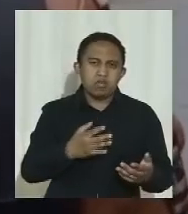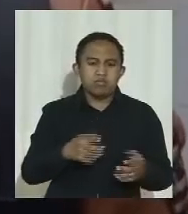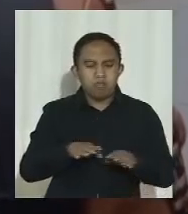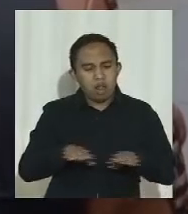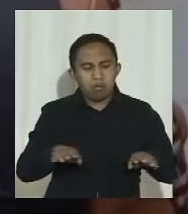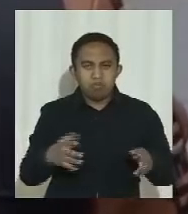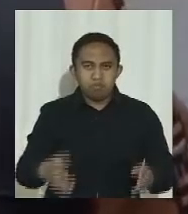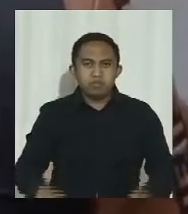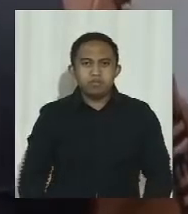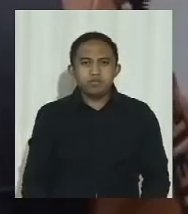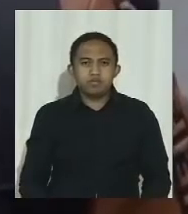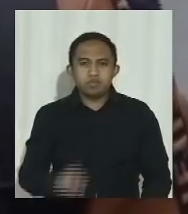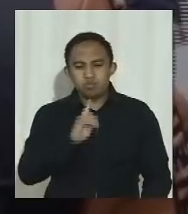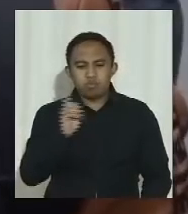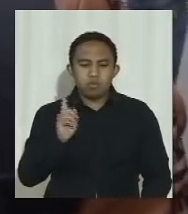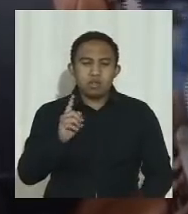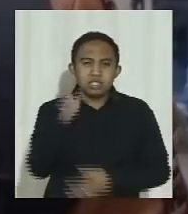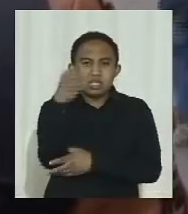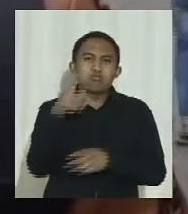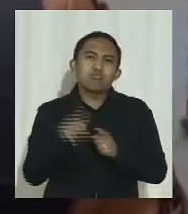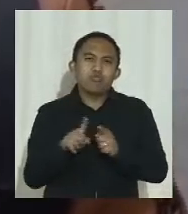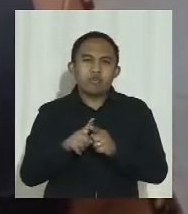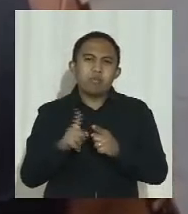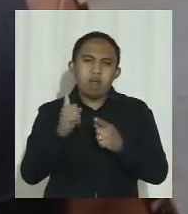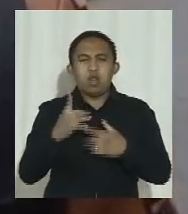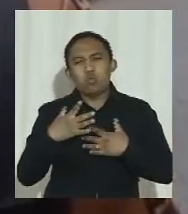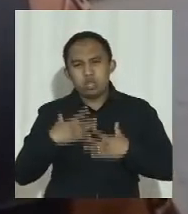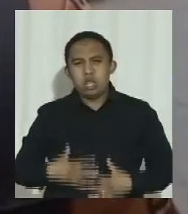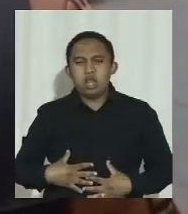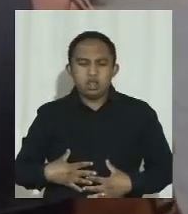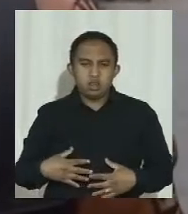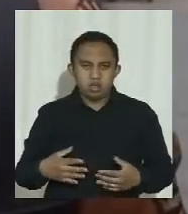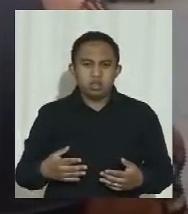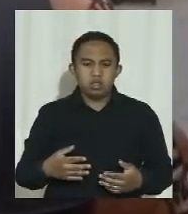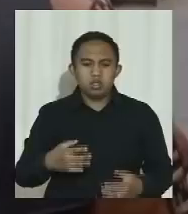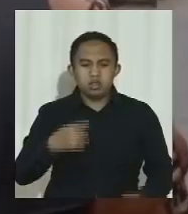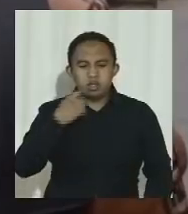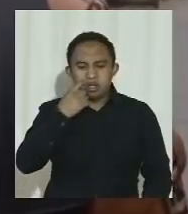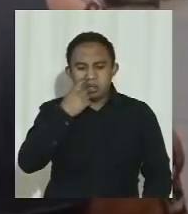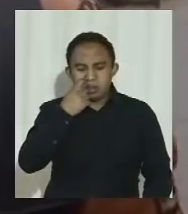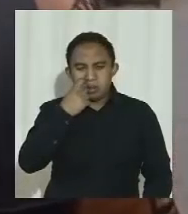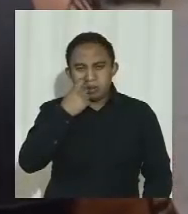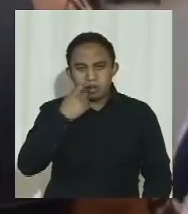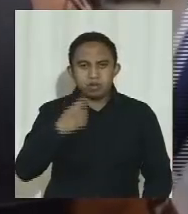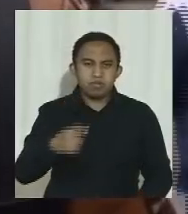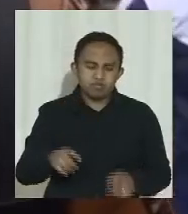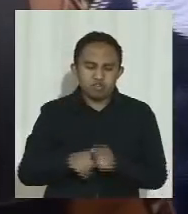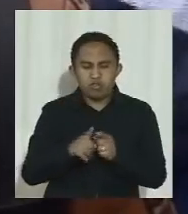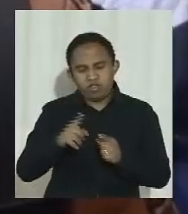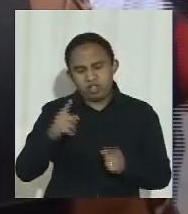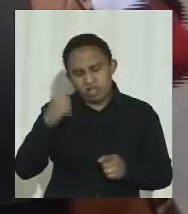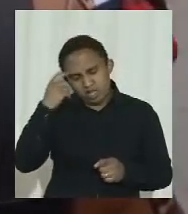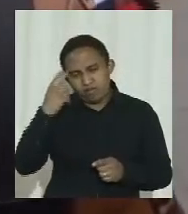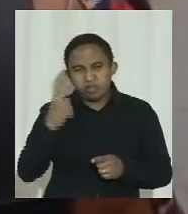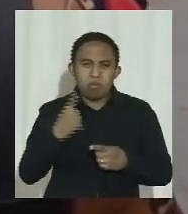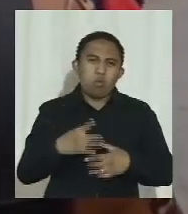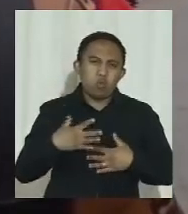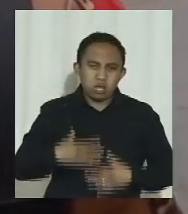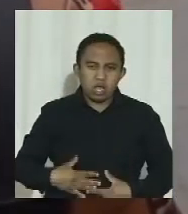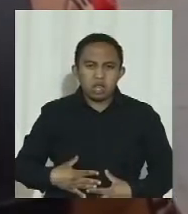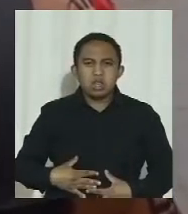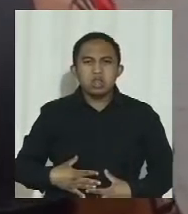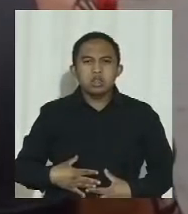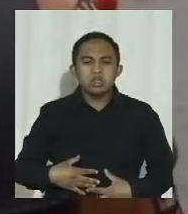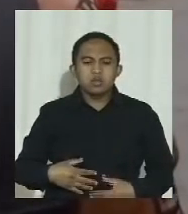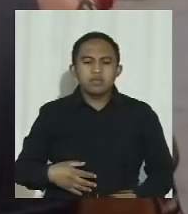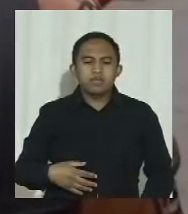ny fiandrianam-pirenena. Andrana firenena dia tokony marika hoe maleo teny sika, dia